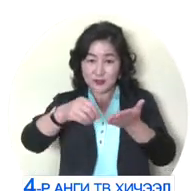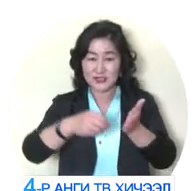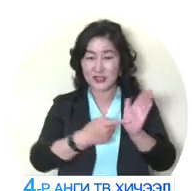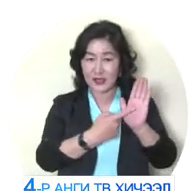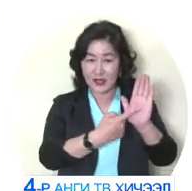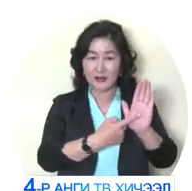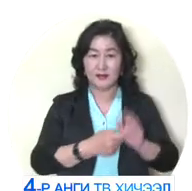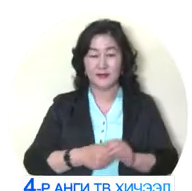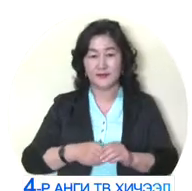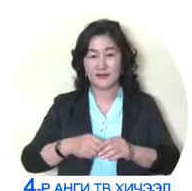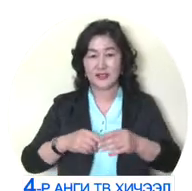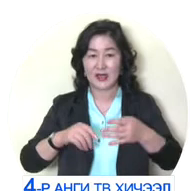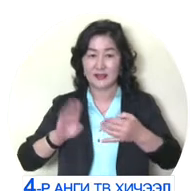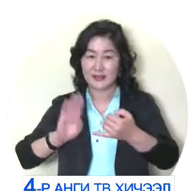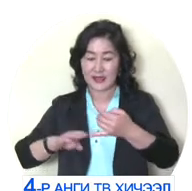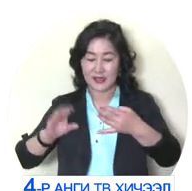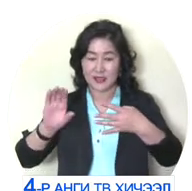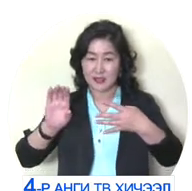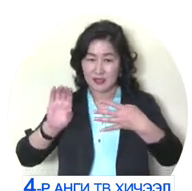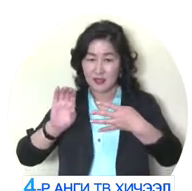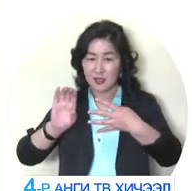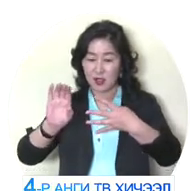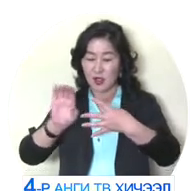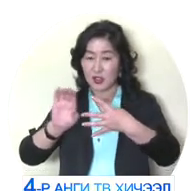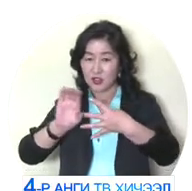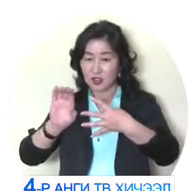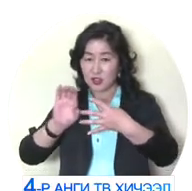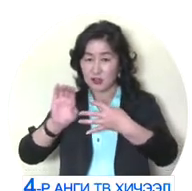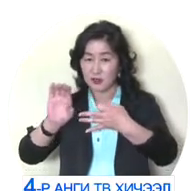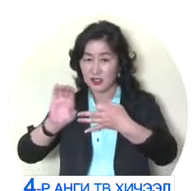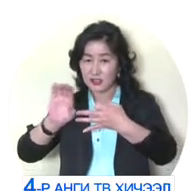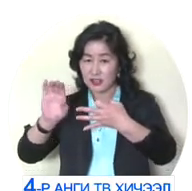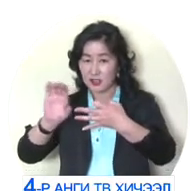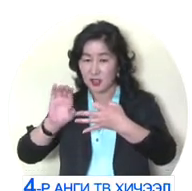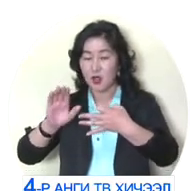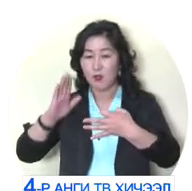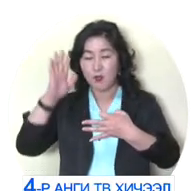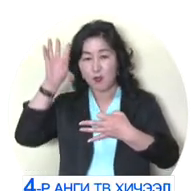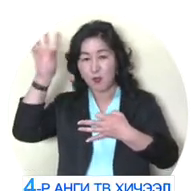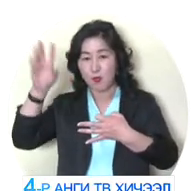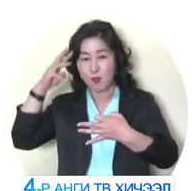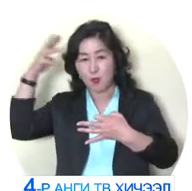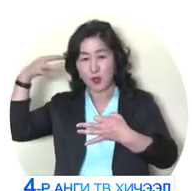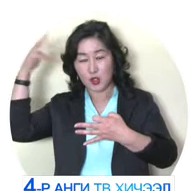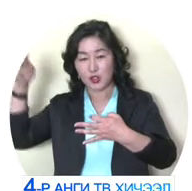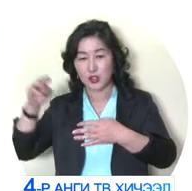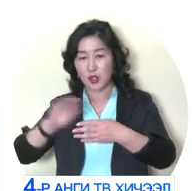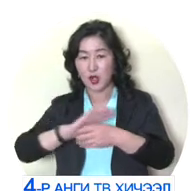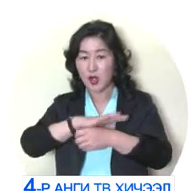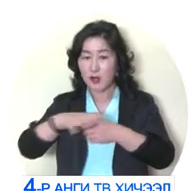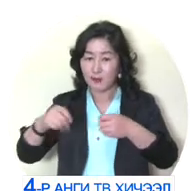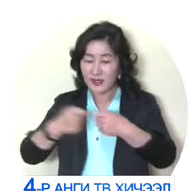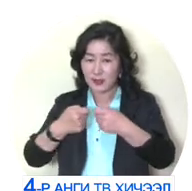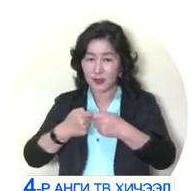Хоёрдугаар цогцлбар буюу гол хэсэгт нь мөрөөдлөө биелүүлэхийн тулд үйл явдал хэрхэн өрнөхийг